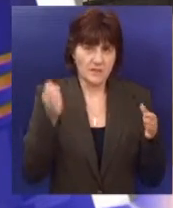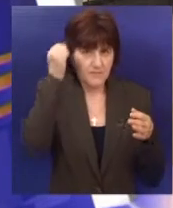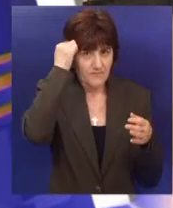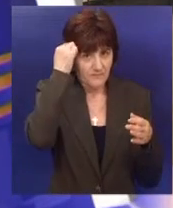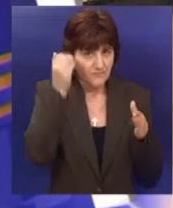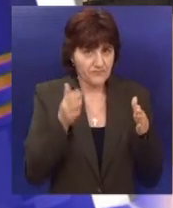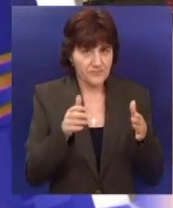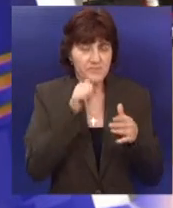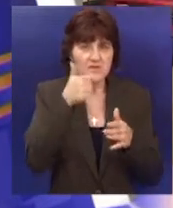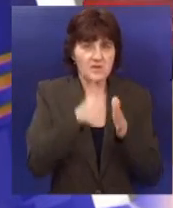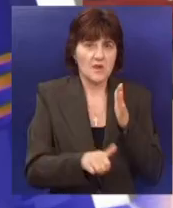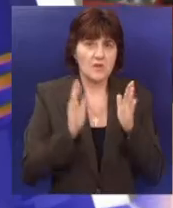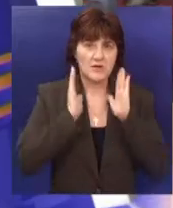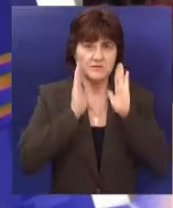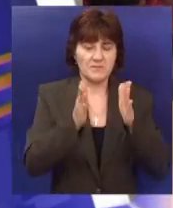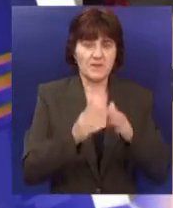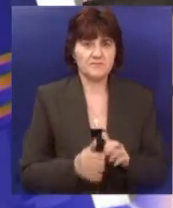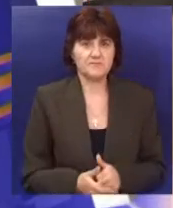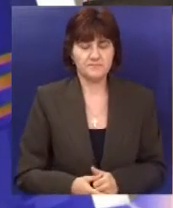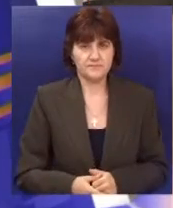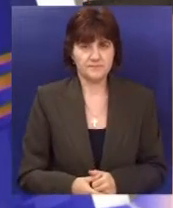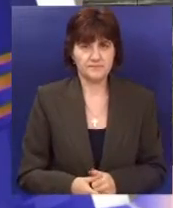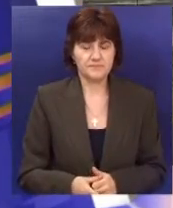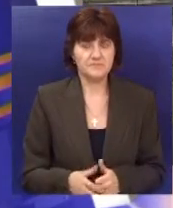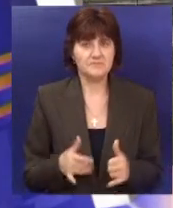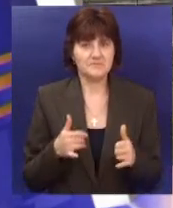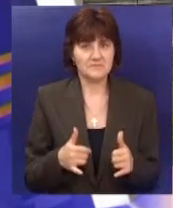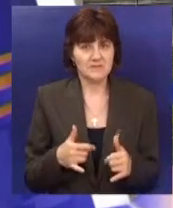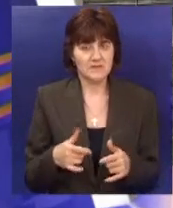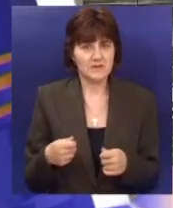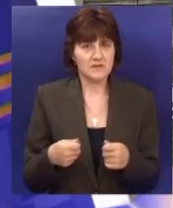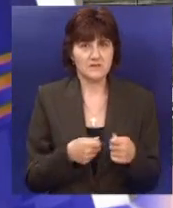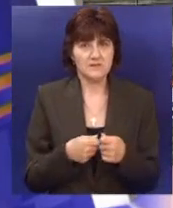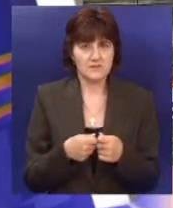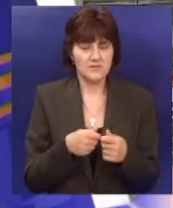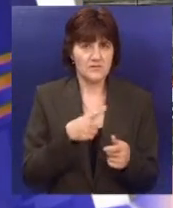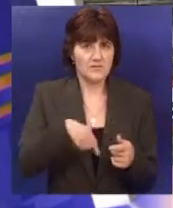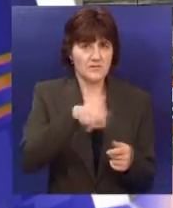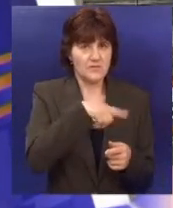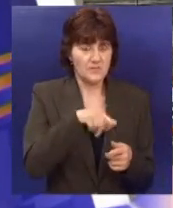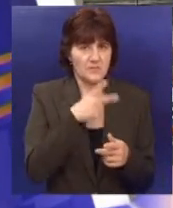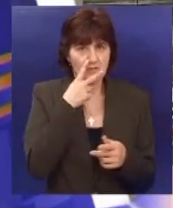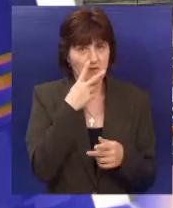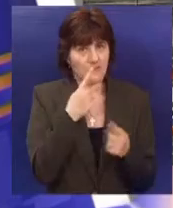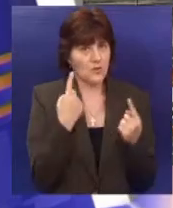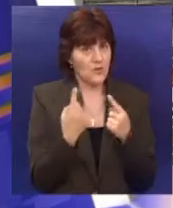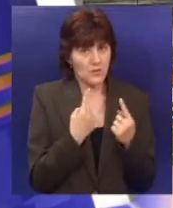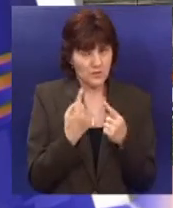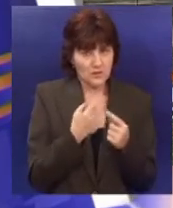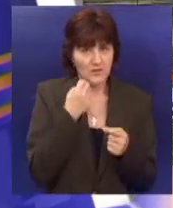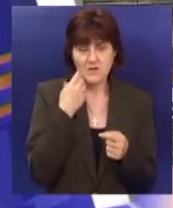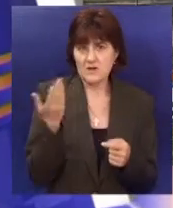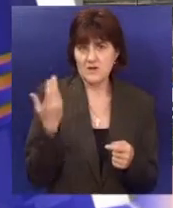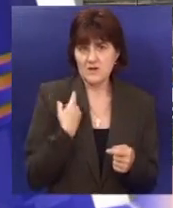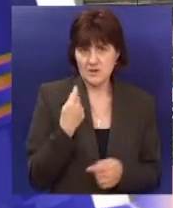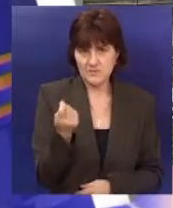slučaju ulica bi bila jednosmerna. Sada trenutno Zavod za urbanizam radi uslove, a kada dobijemo uslove